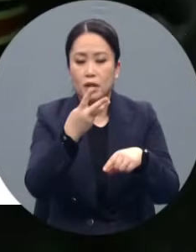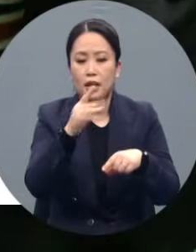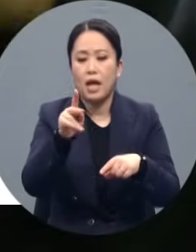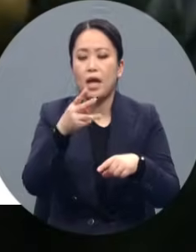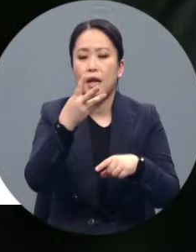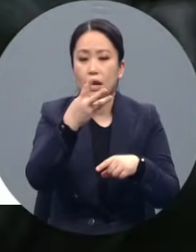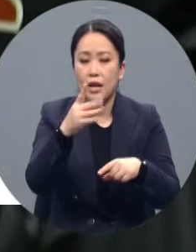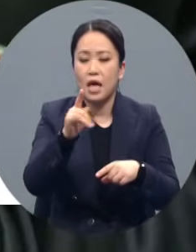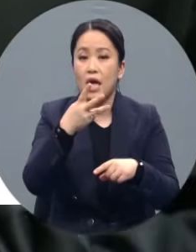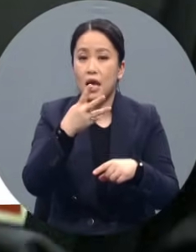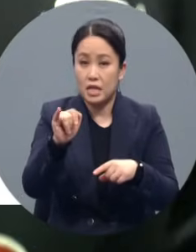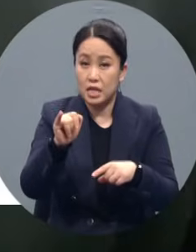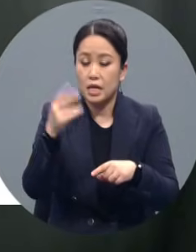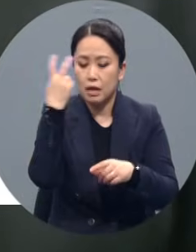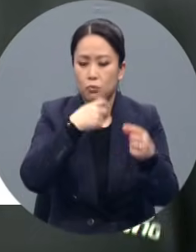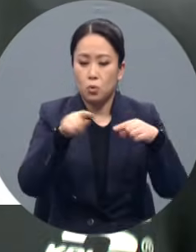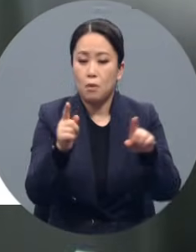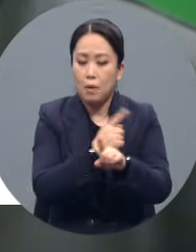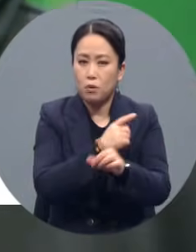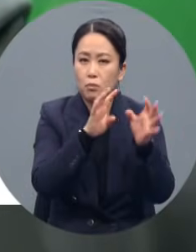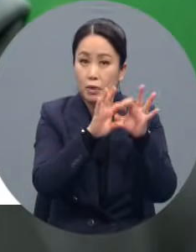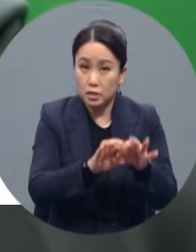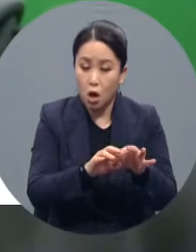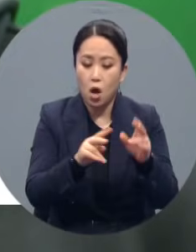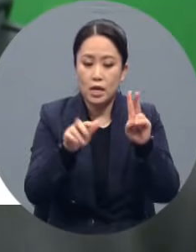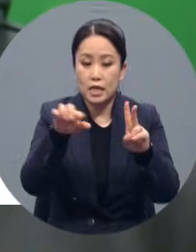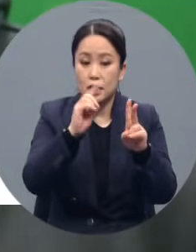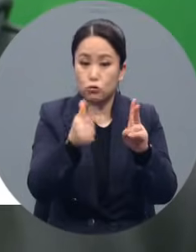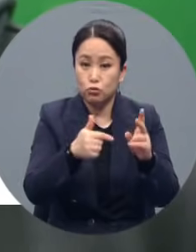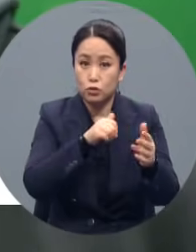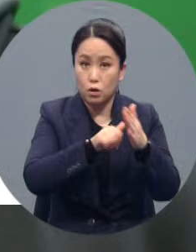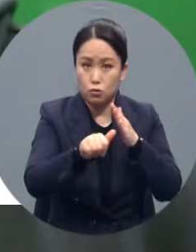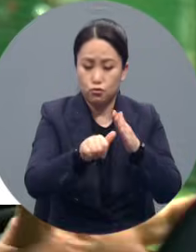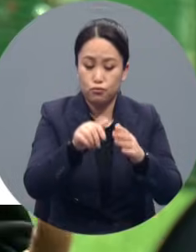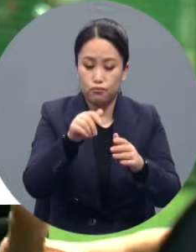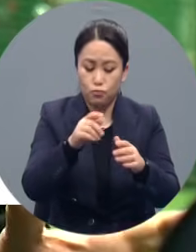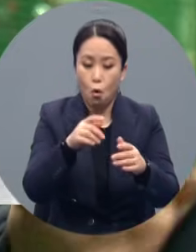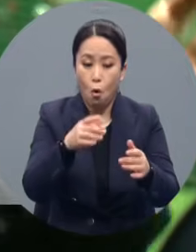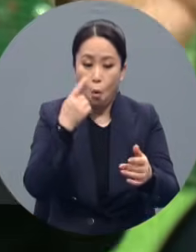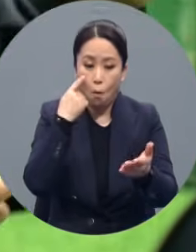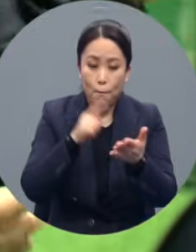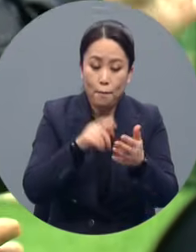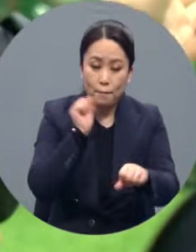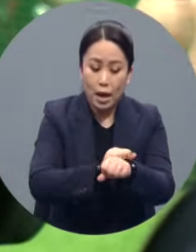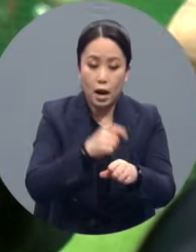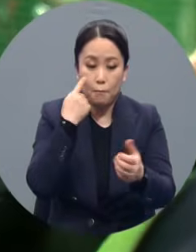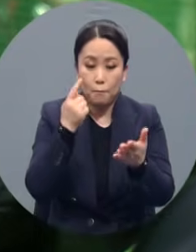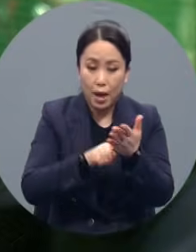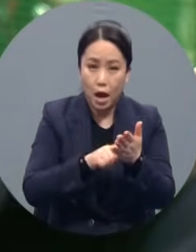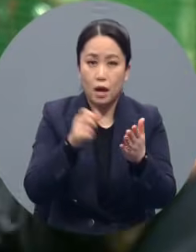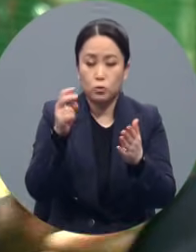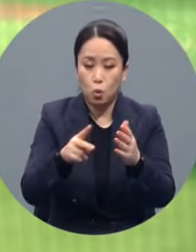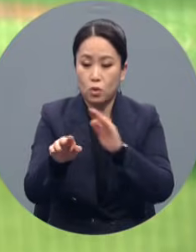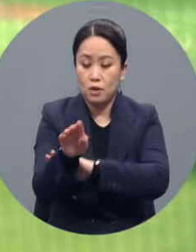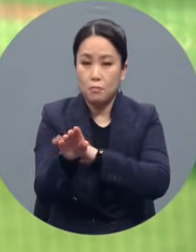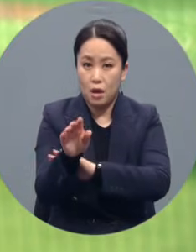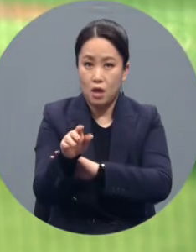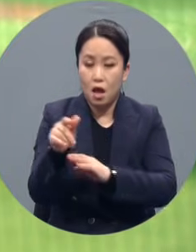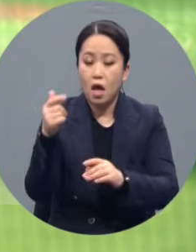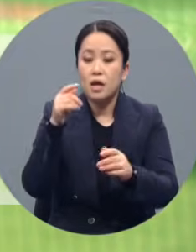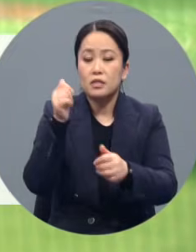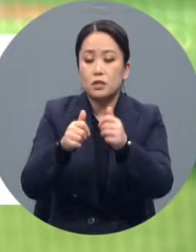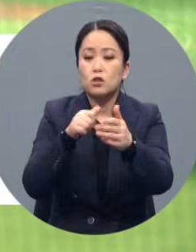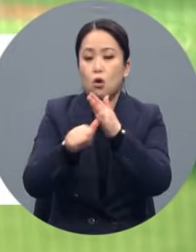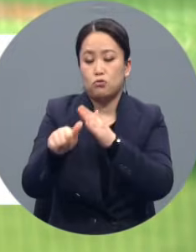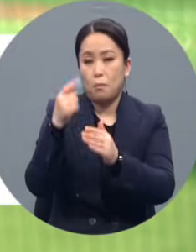교체되면서 2군 선수들의 성장과 우완 에이스 박세웅을 재발견한 것이 이번 시즌 가장 큰 성과입니다. From that point to